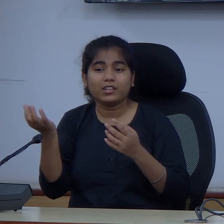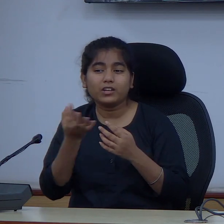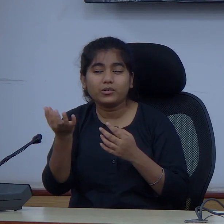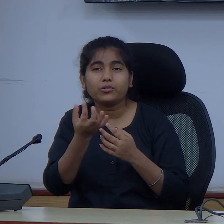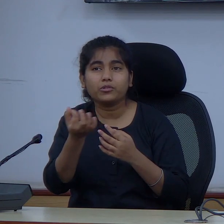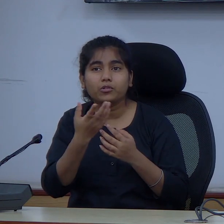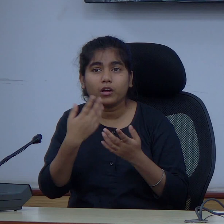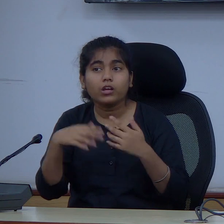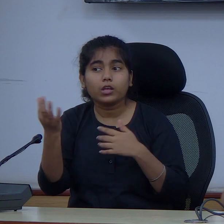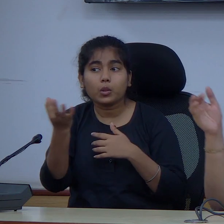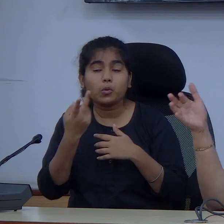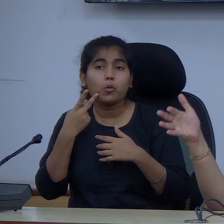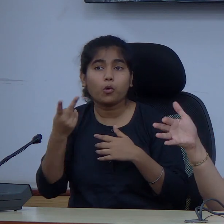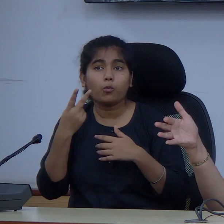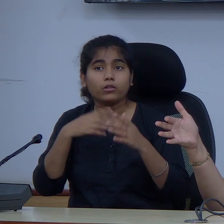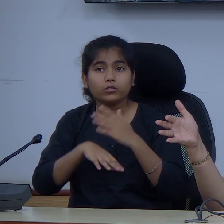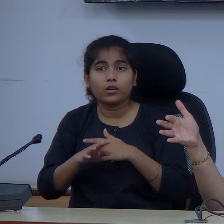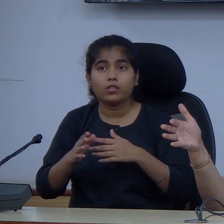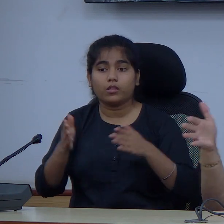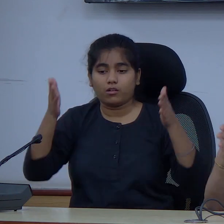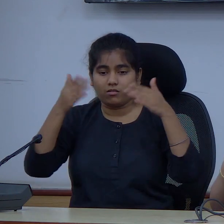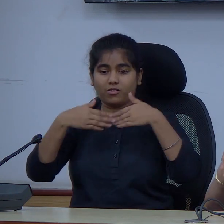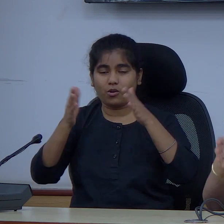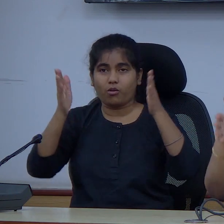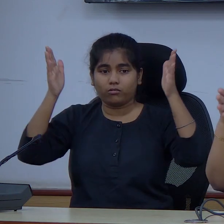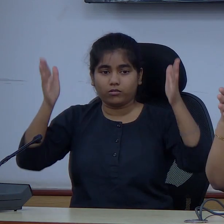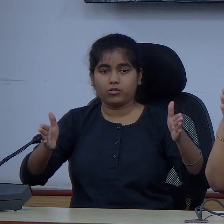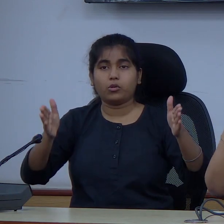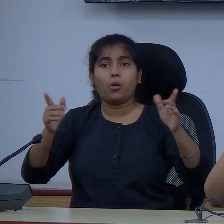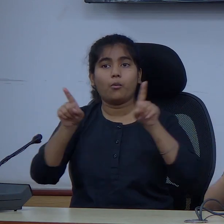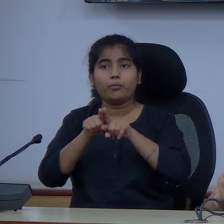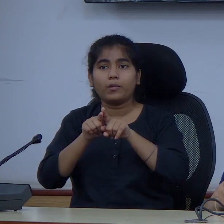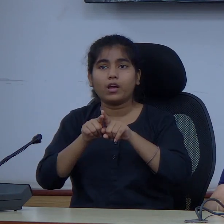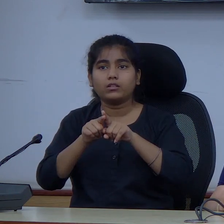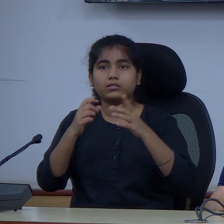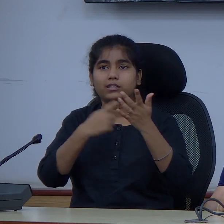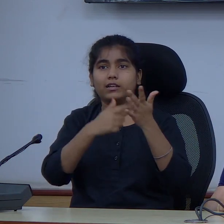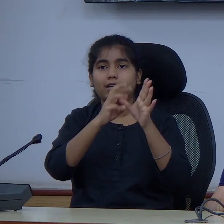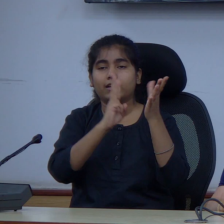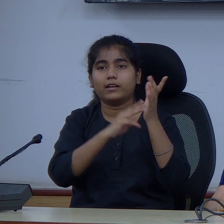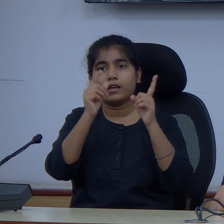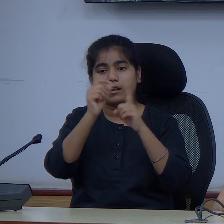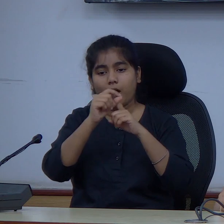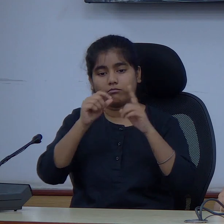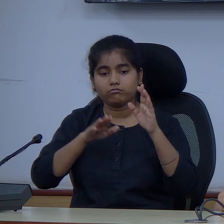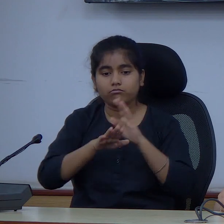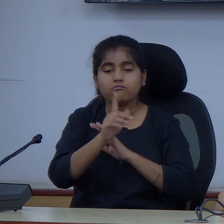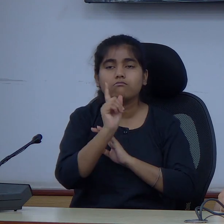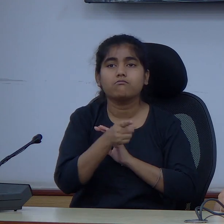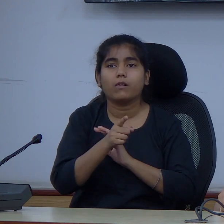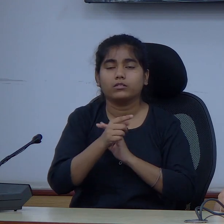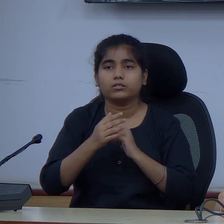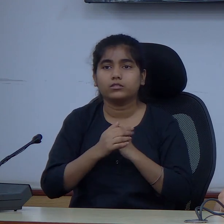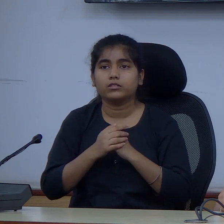बसें बदलेंगी, जितनी न्यू बसें आ रही हैं उसको एक्ट में लिख दिया गया है, उनकी गाइडलाइन में लिख दिया गया है कि कोई नई बस ऐसी नहीं होगी जिसके